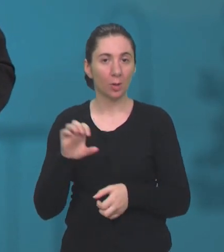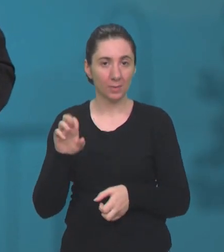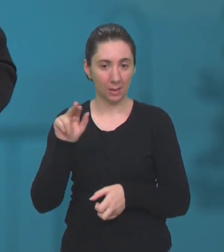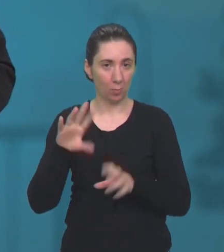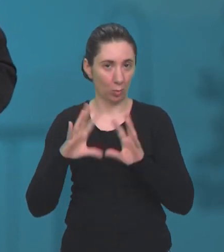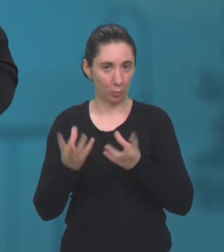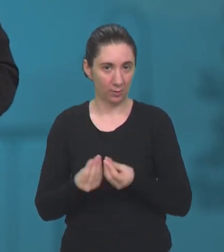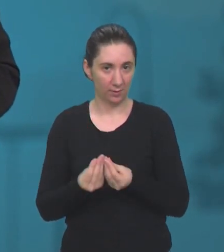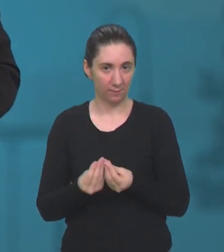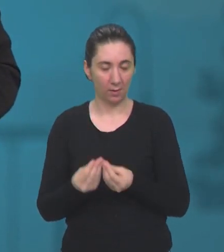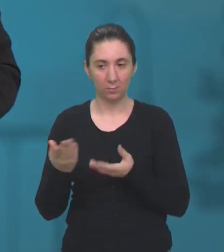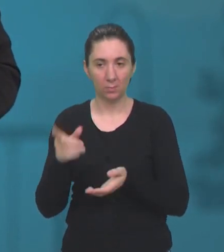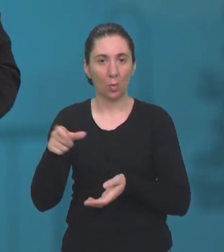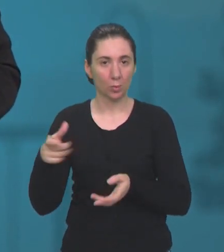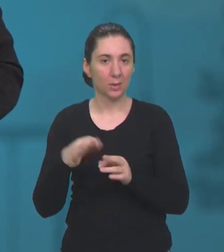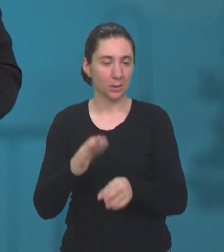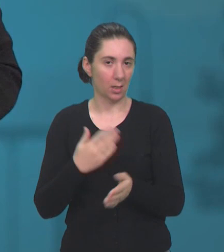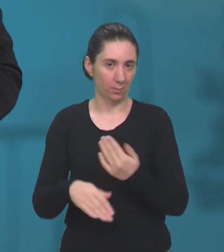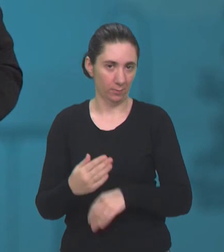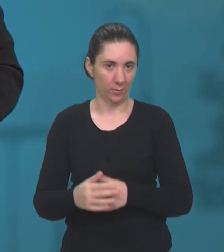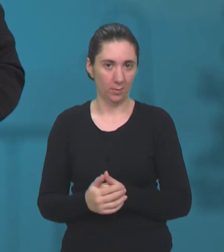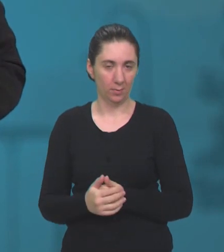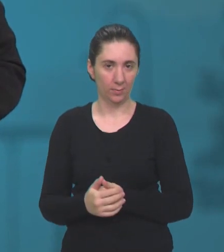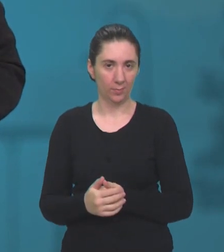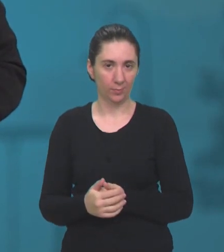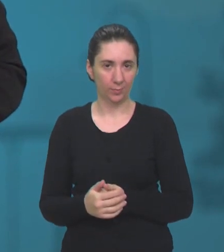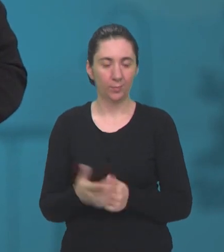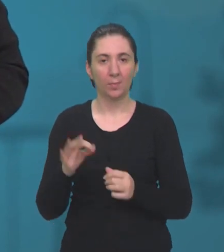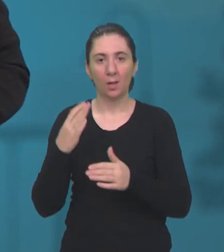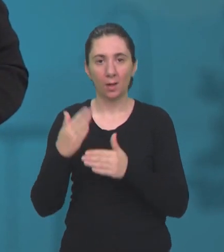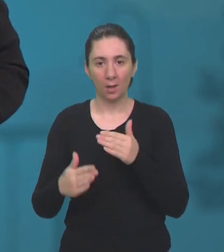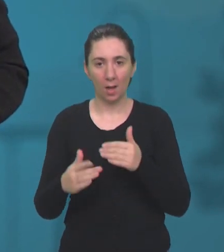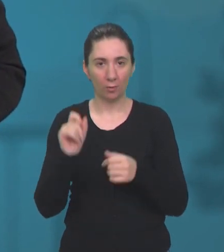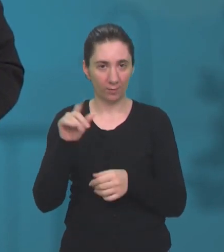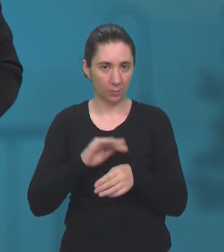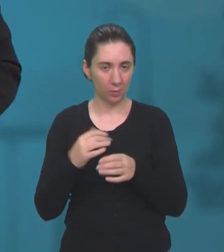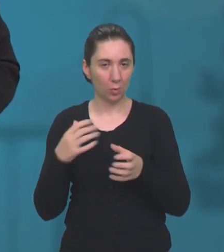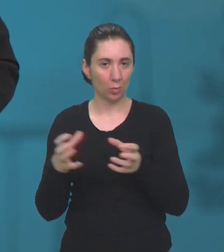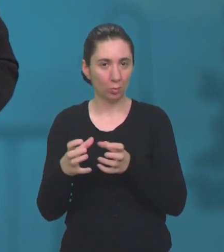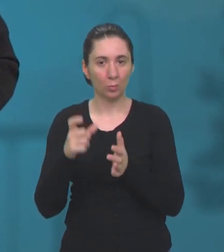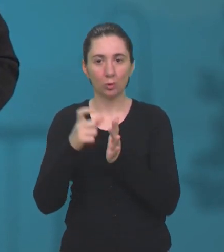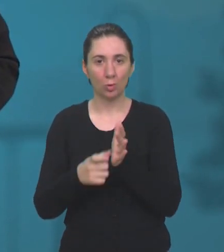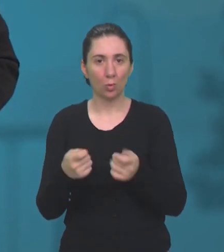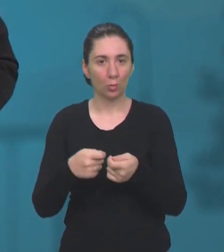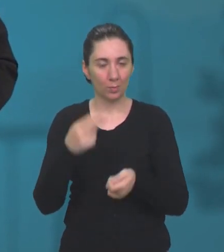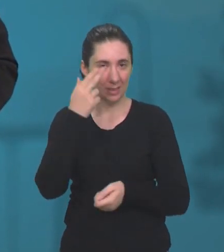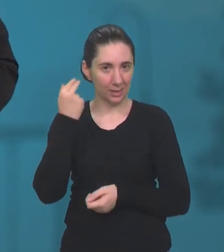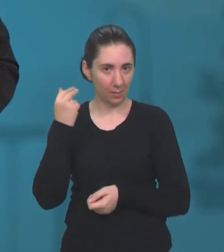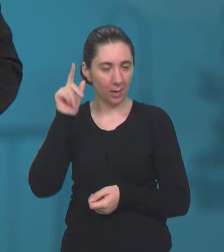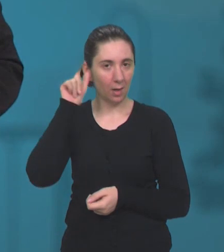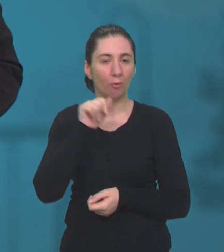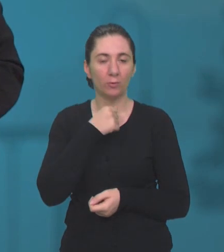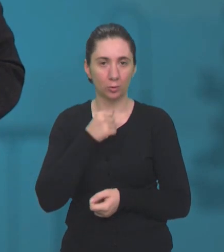emisiju Mogu sve, posvećenu osobama s invaliditetom. Na samom kraju prosinca družili smo se s članovima Udruge